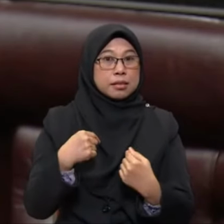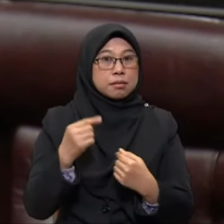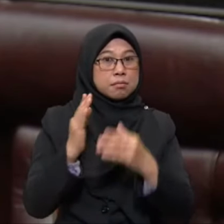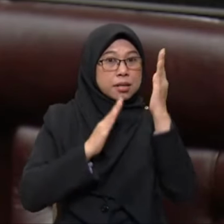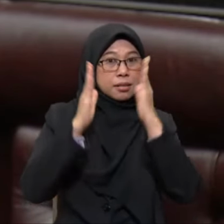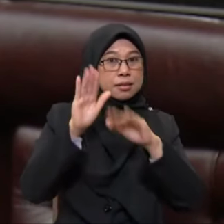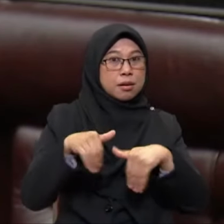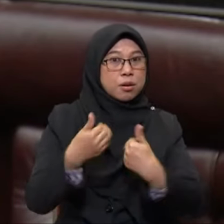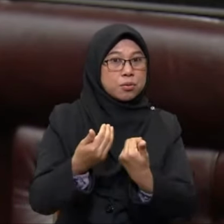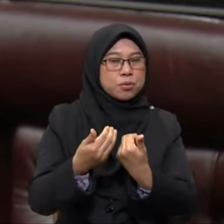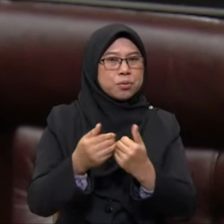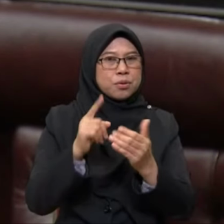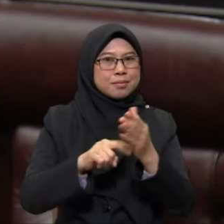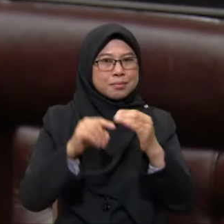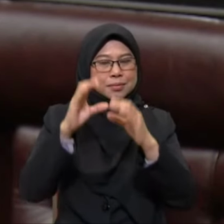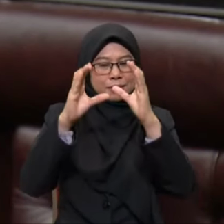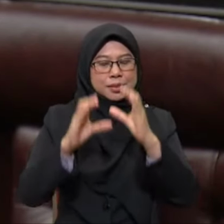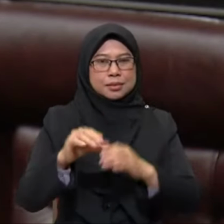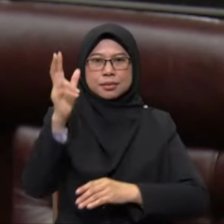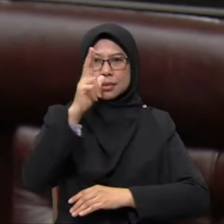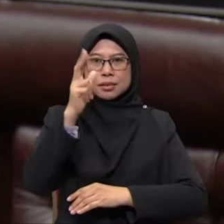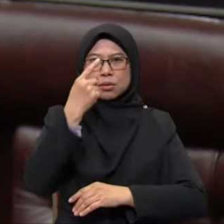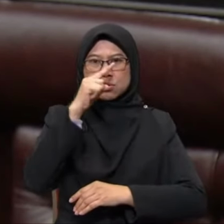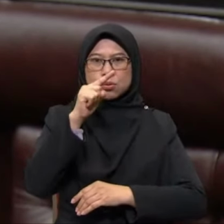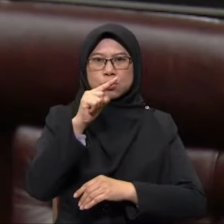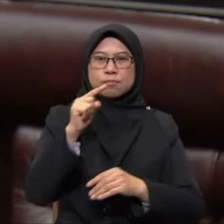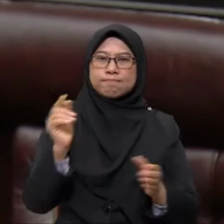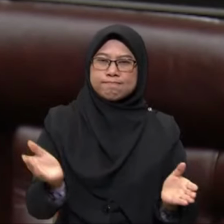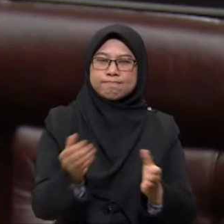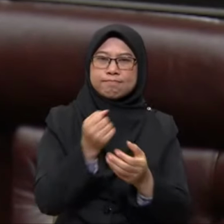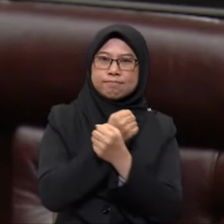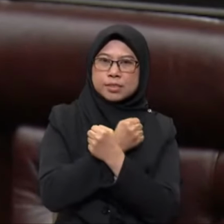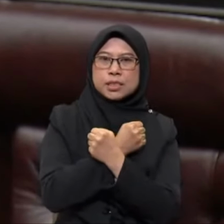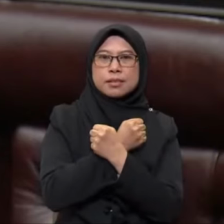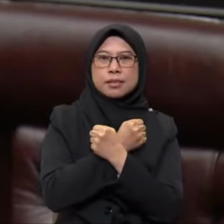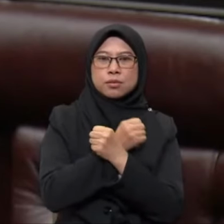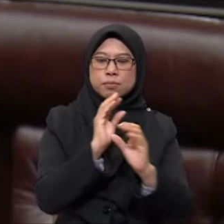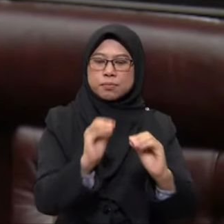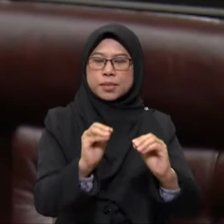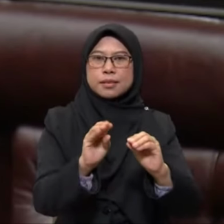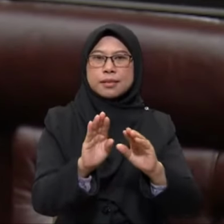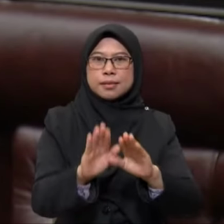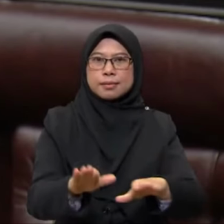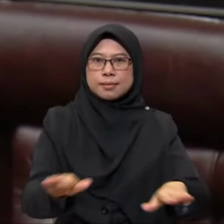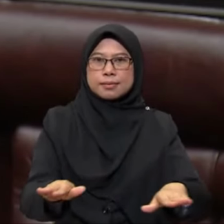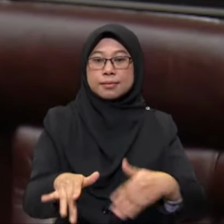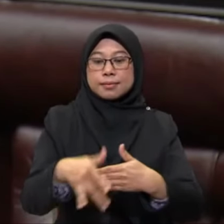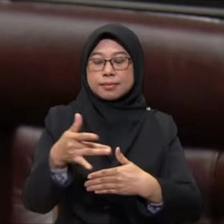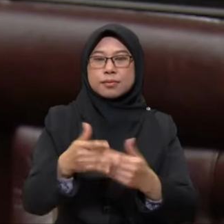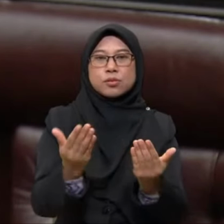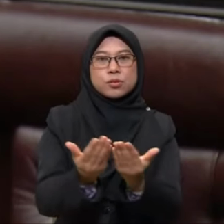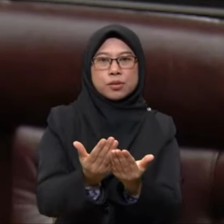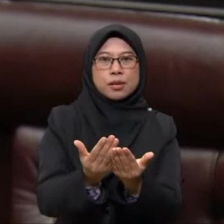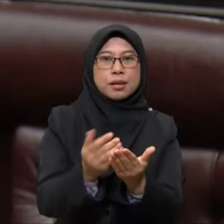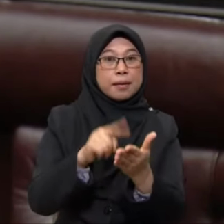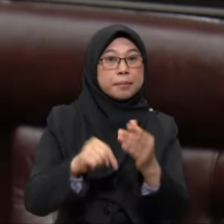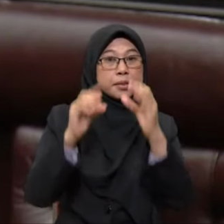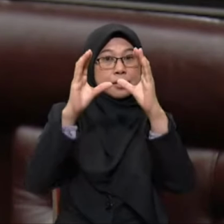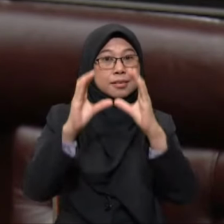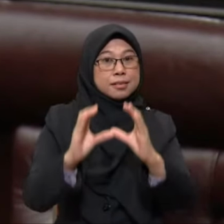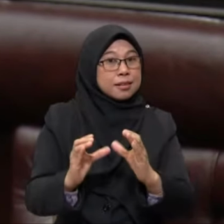kerajaan untuk menerapkan semangat patriotisme ini kepada rakyat kita di peringkat awalan sekolah ini? Terima